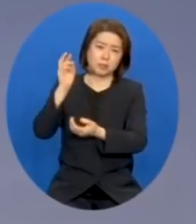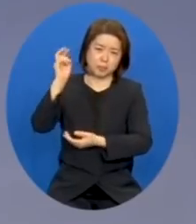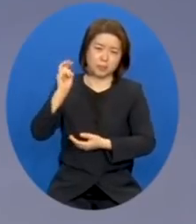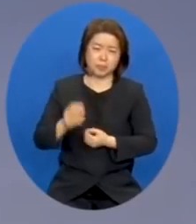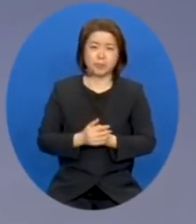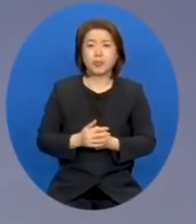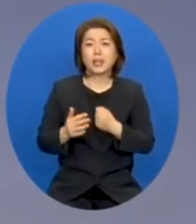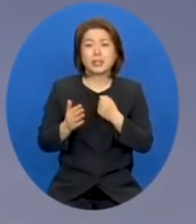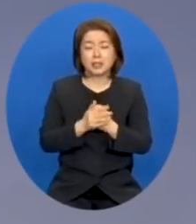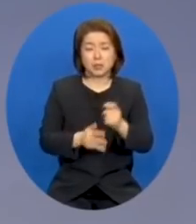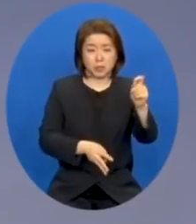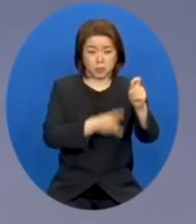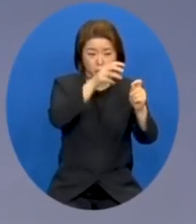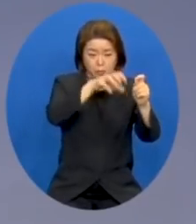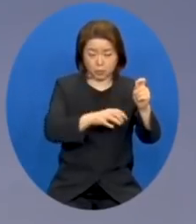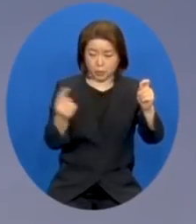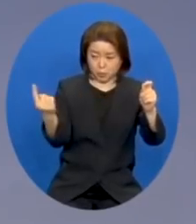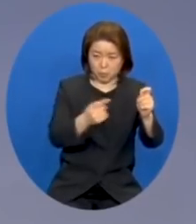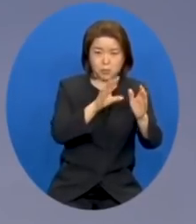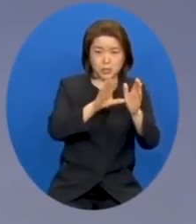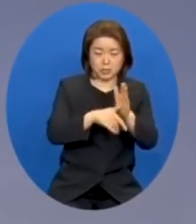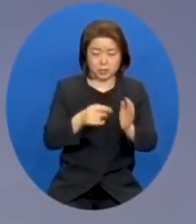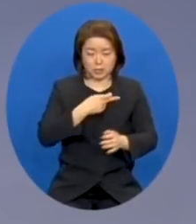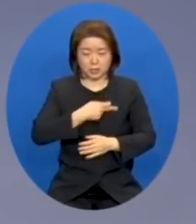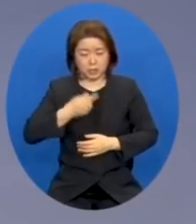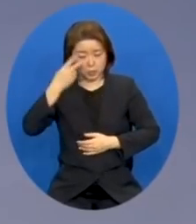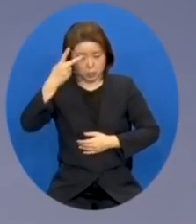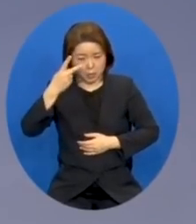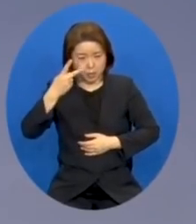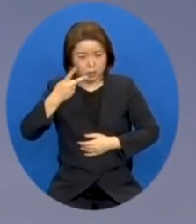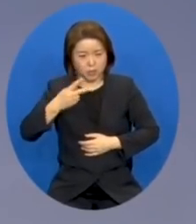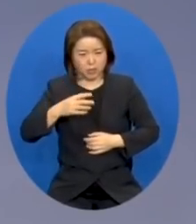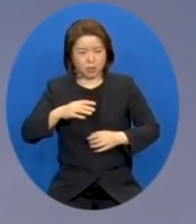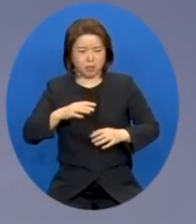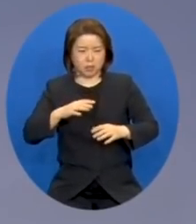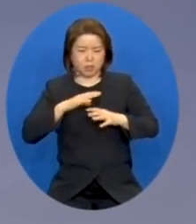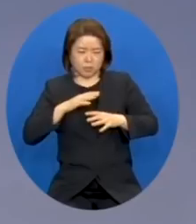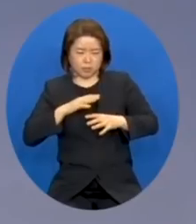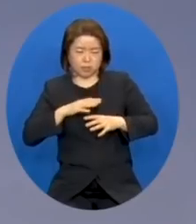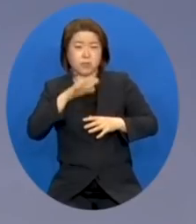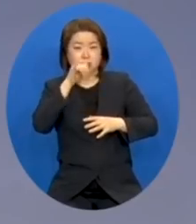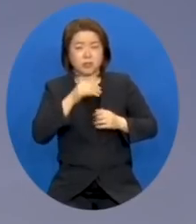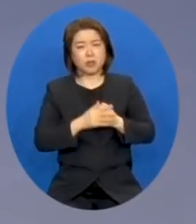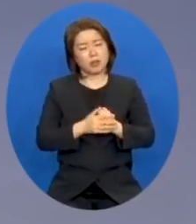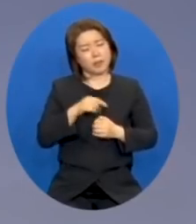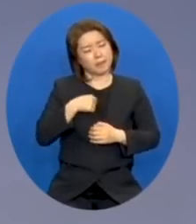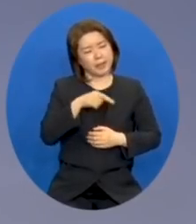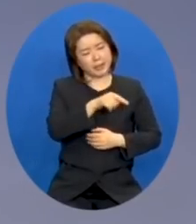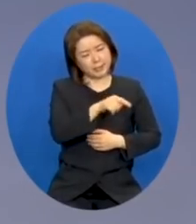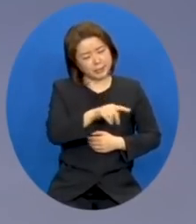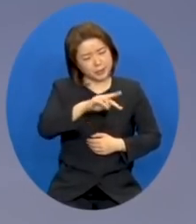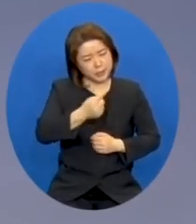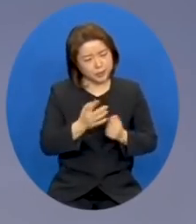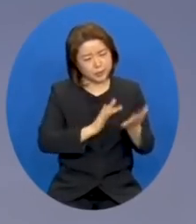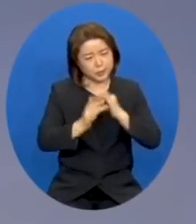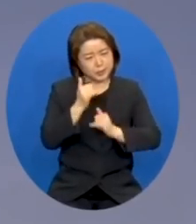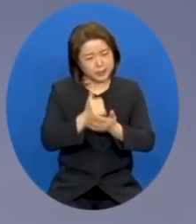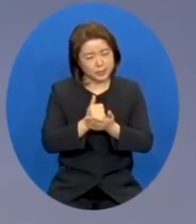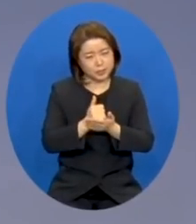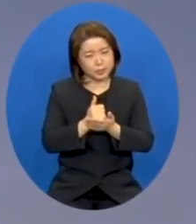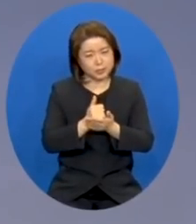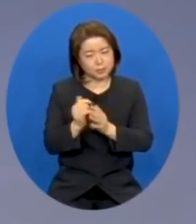그래서 고린도에 왔을 때 사도 바울은 대단히 두려웠다 그랬습니다 과 연대가 여기서도 예수